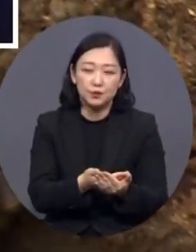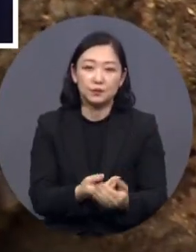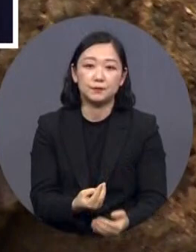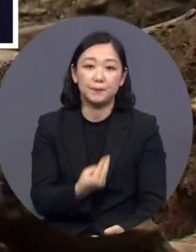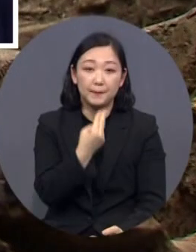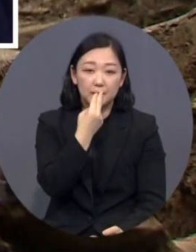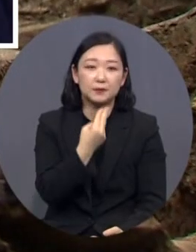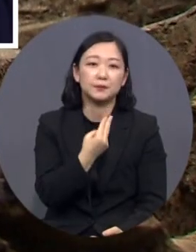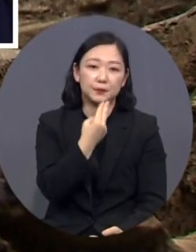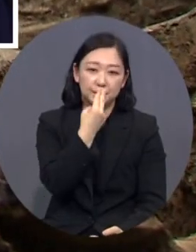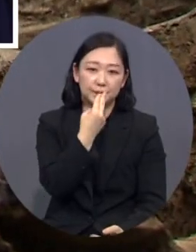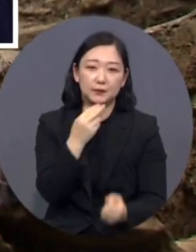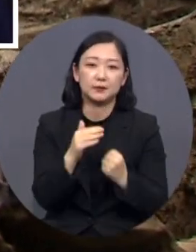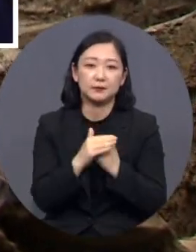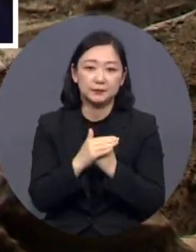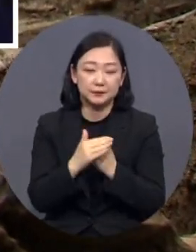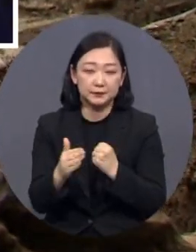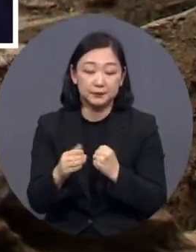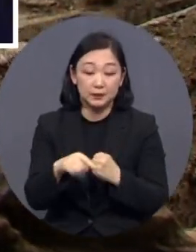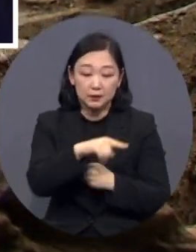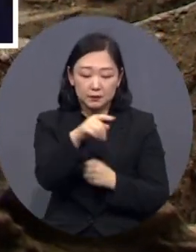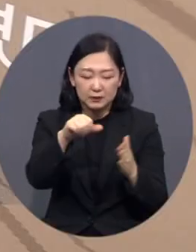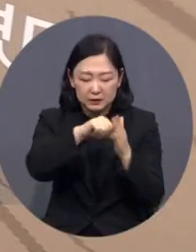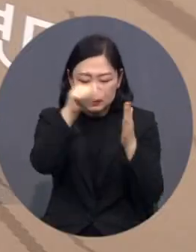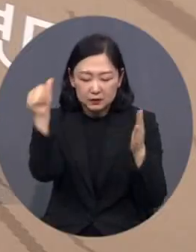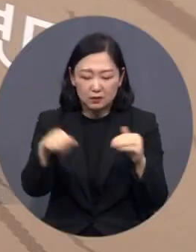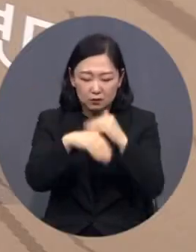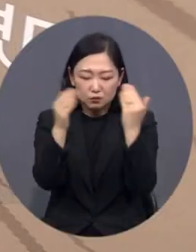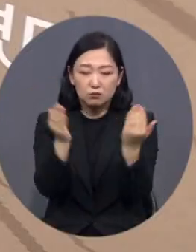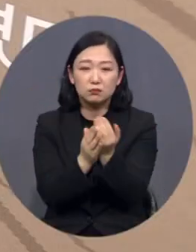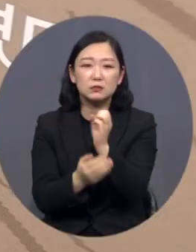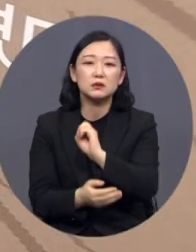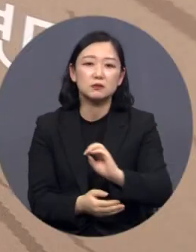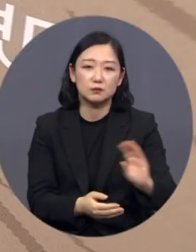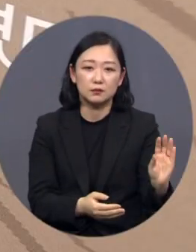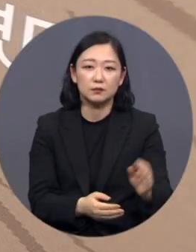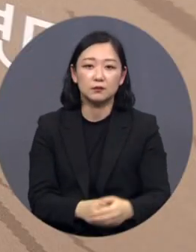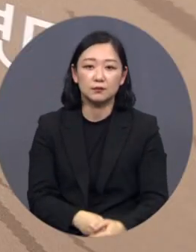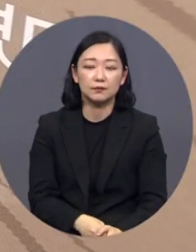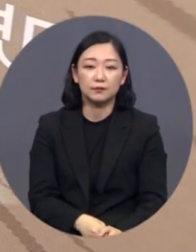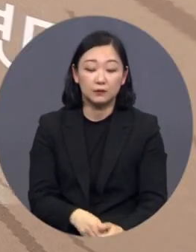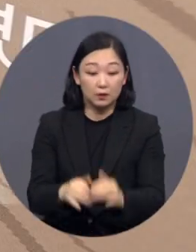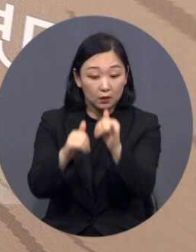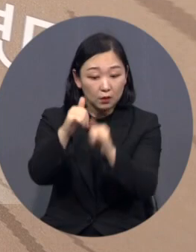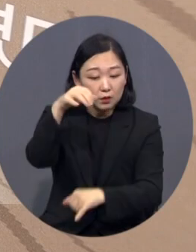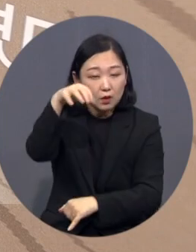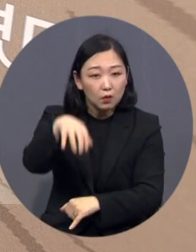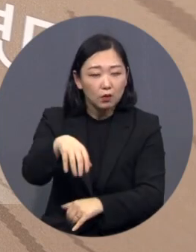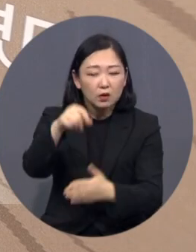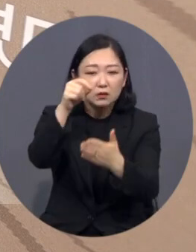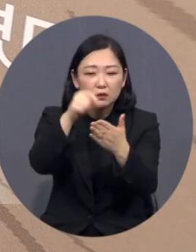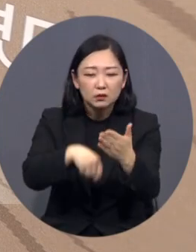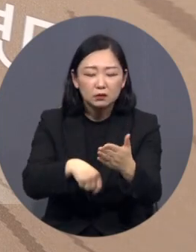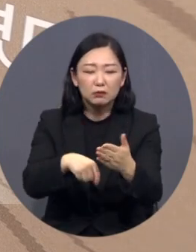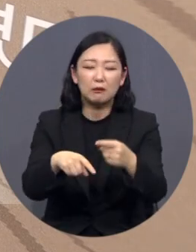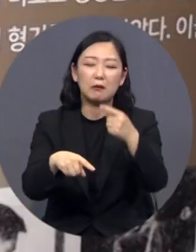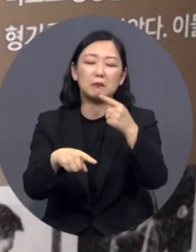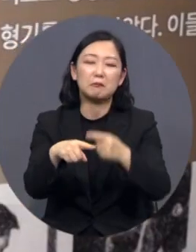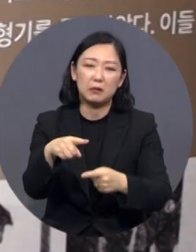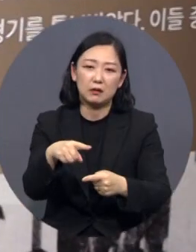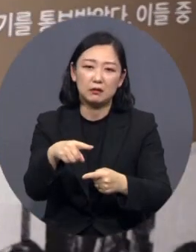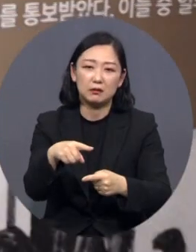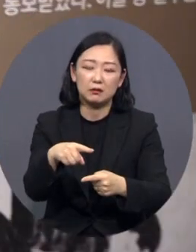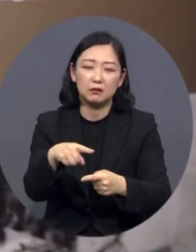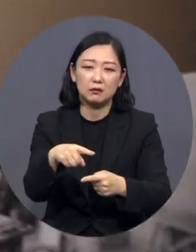모두 이제 고귀한 생명 들이고 그 사람들의 인생이 송두리째 문제는 이곳 역사관의 기록들이 사실상 반쪽에 그치고